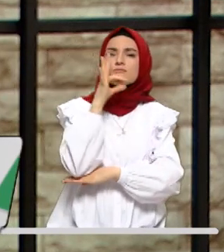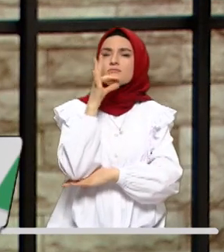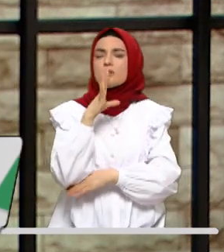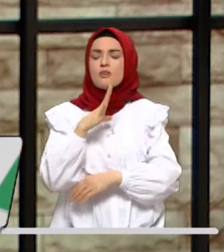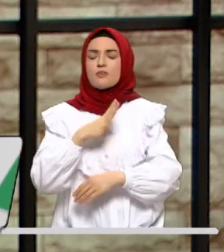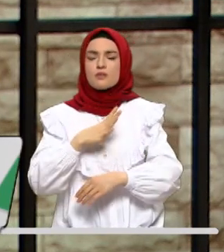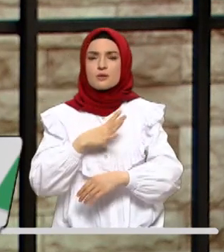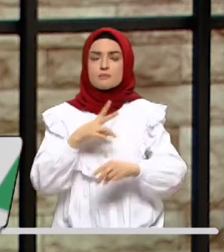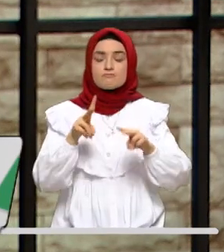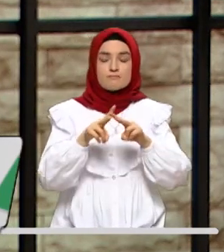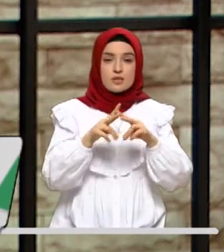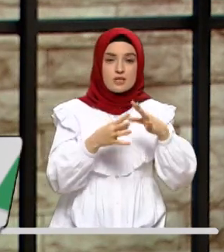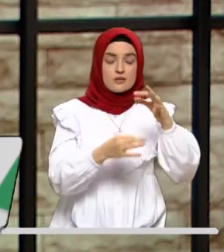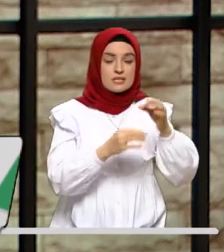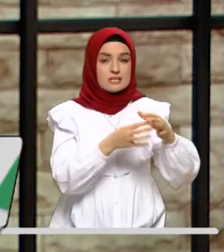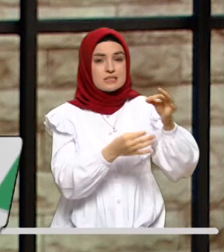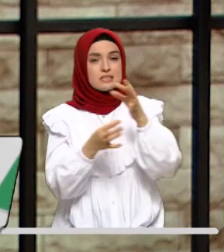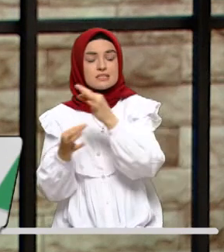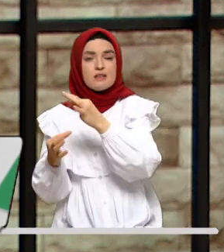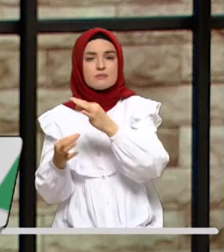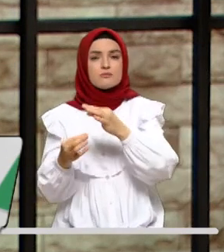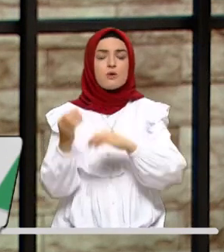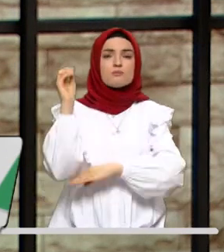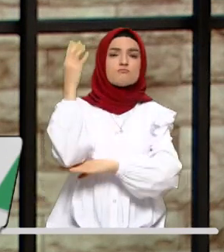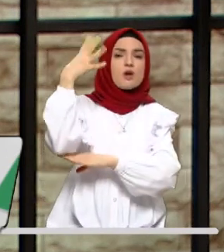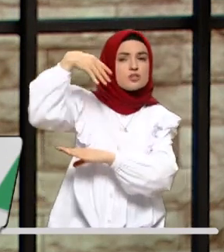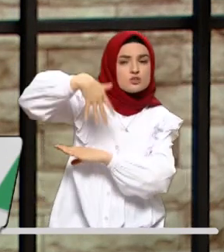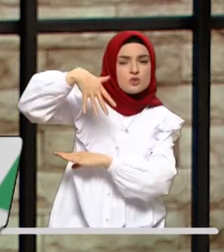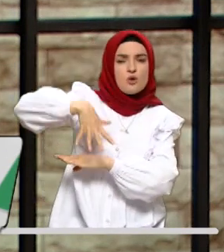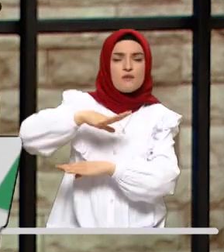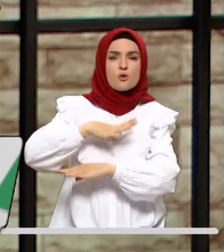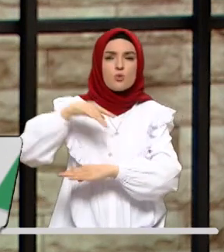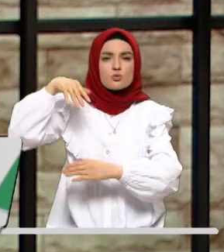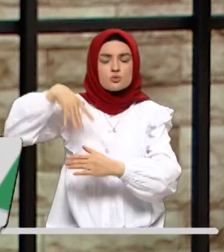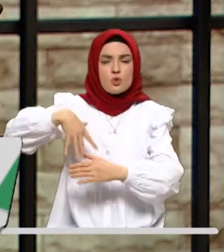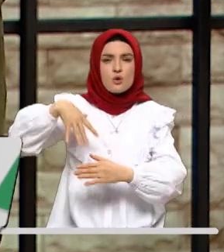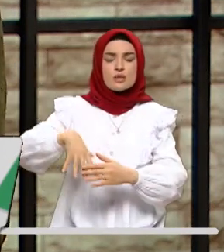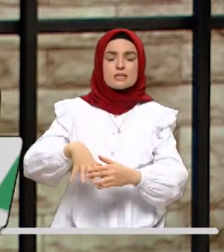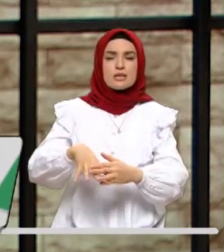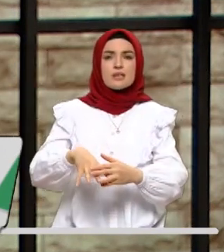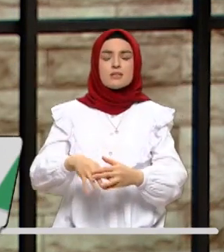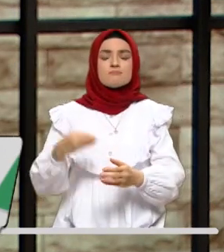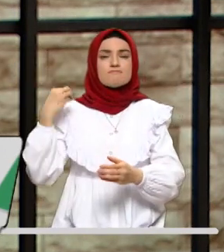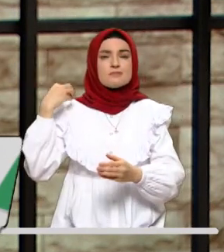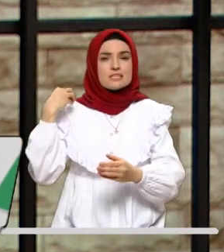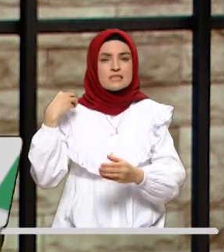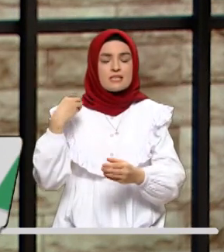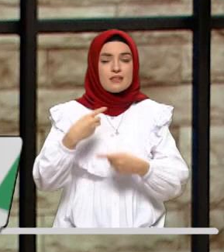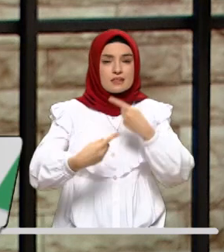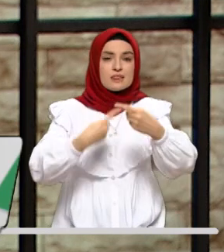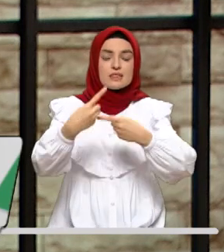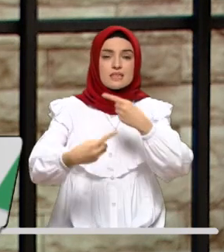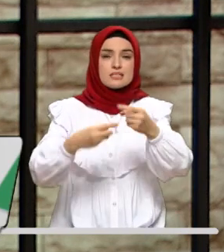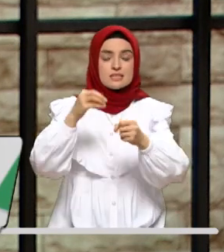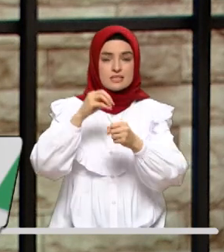Akif'i insanları. Ağacın kökleri vardır. O köklerin o köklerin yeni nesillere tevarüs